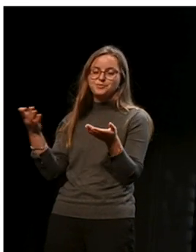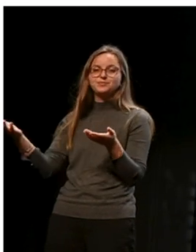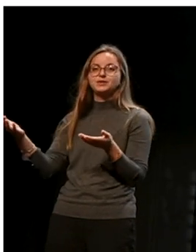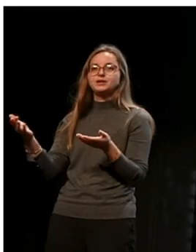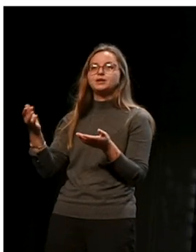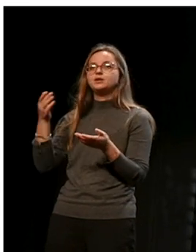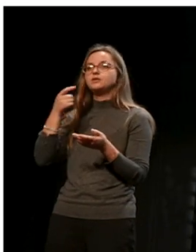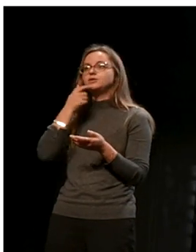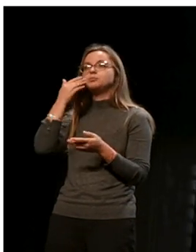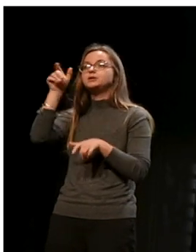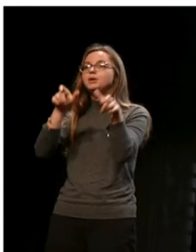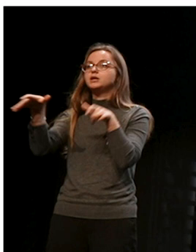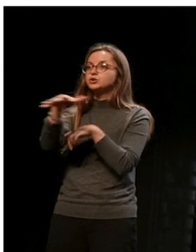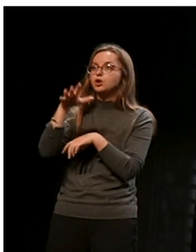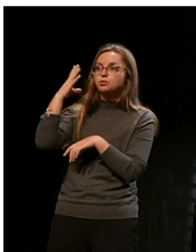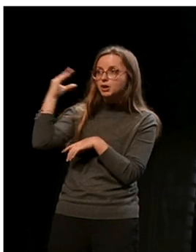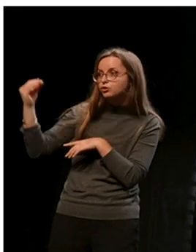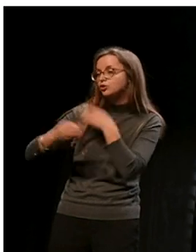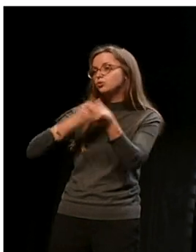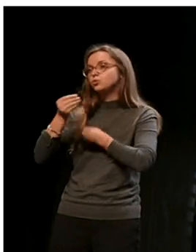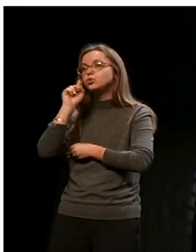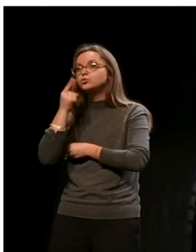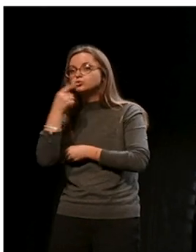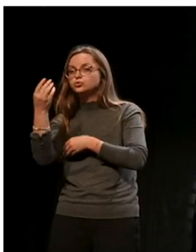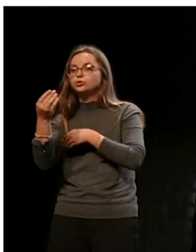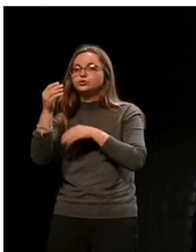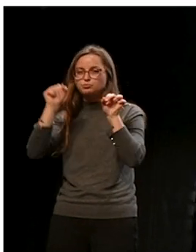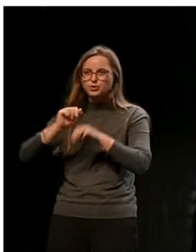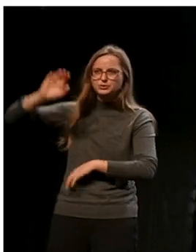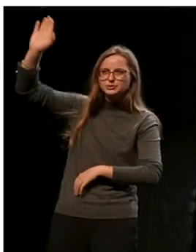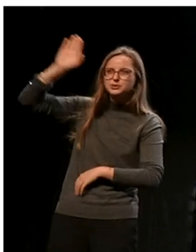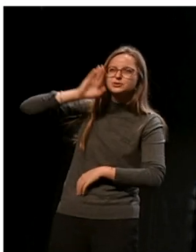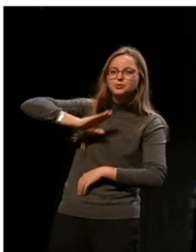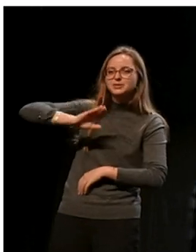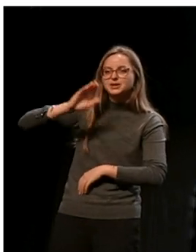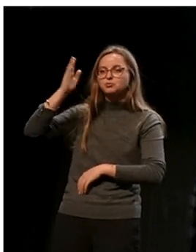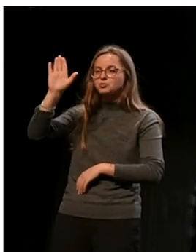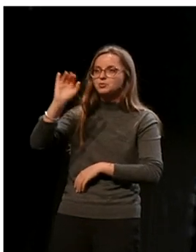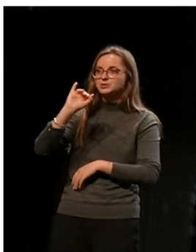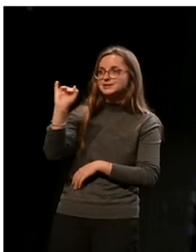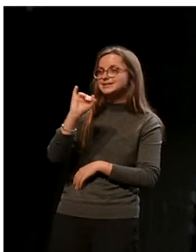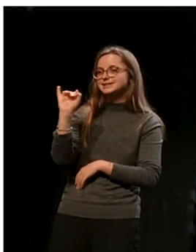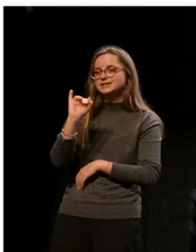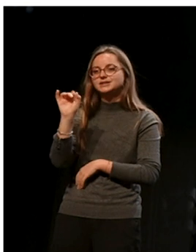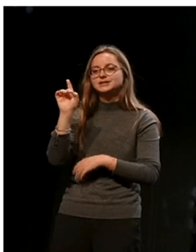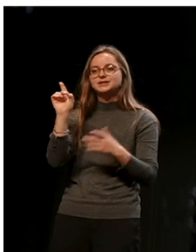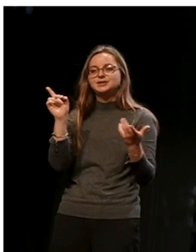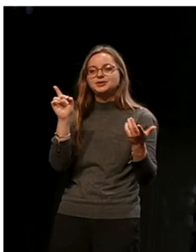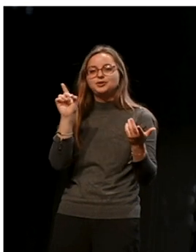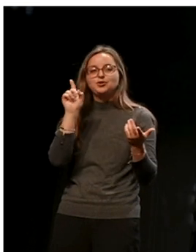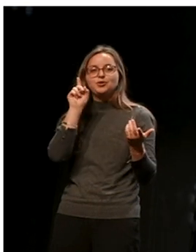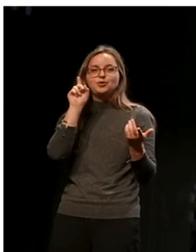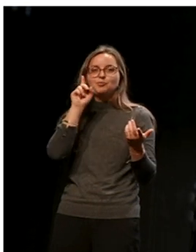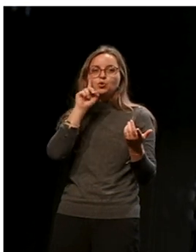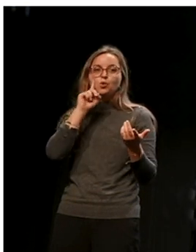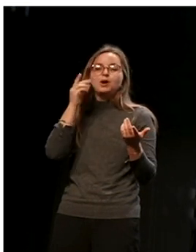Si dans la salle, on a des personnes malentendantes ou autres, ce serait bien de nous faire un signe pour qu'on puisse, de